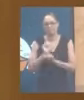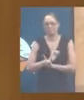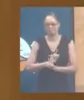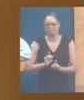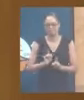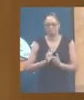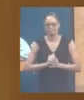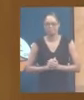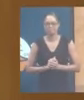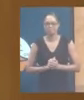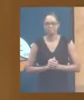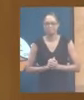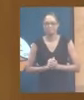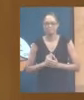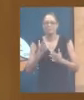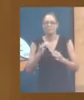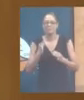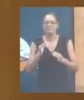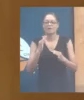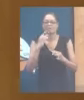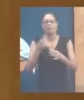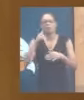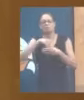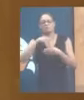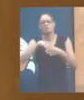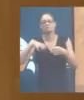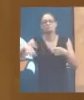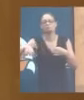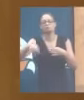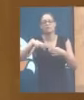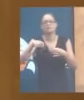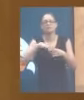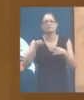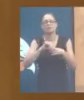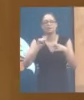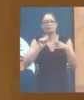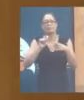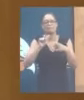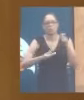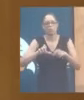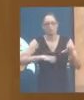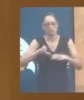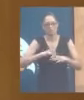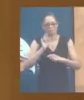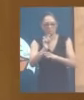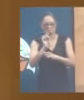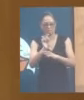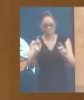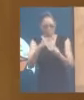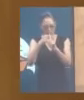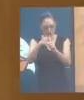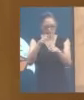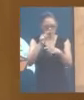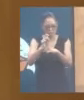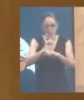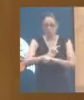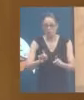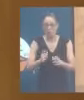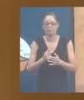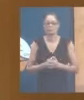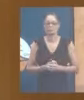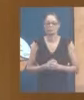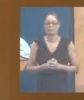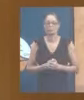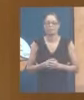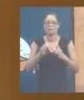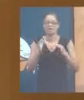pratiquer une forme d'ingérence dans nos satellites ou bien de livrer en pâture, de jeter en pâture certains collègues. Donc, j'entends bien la question qui a été posée, mais ça relève de